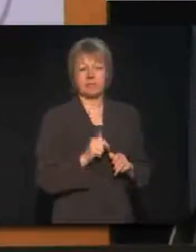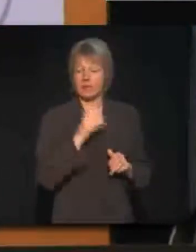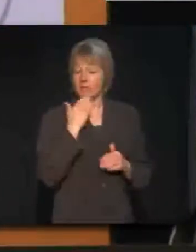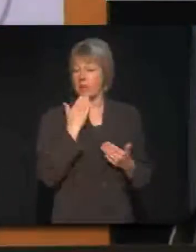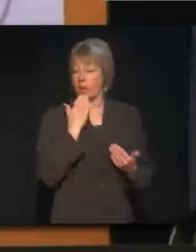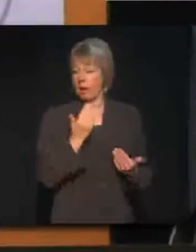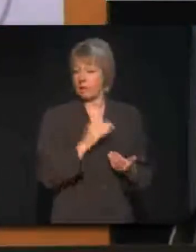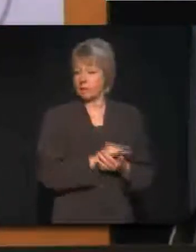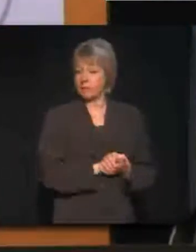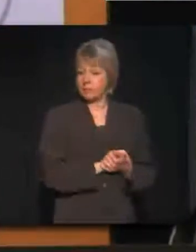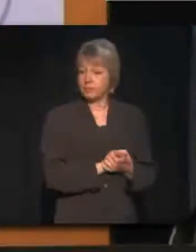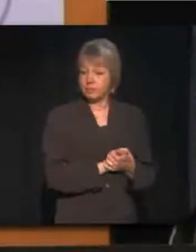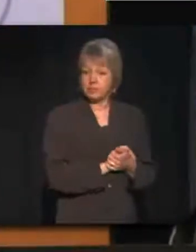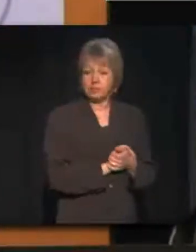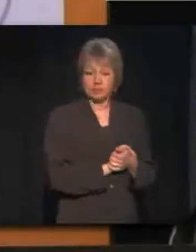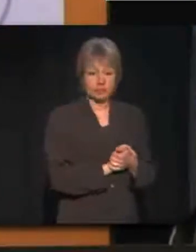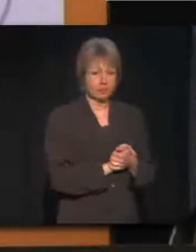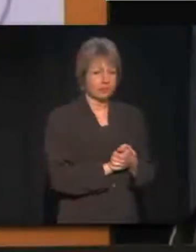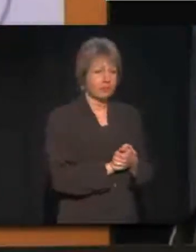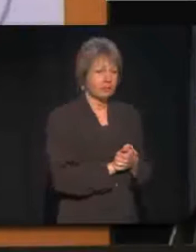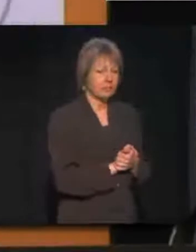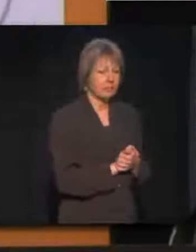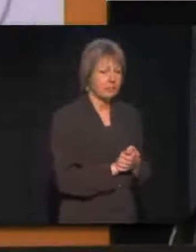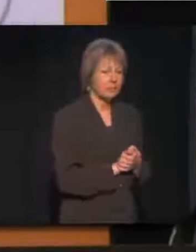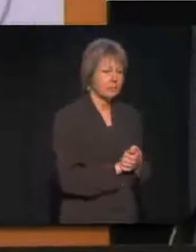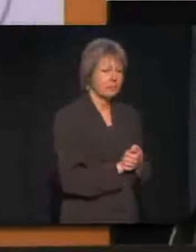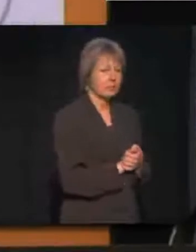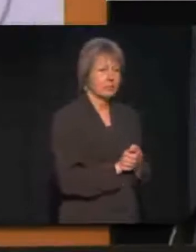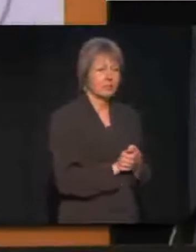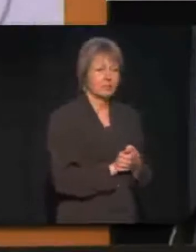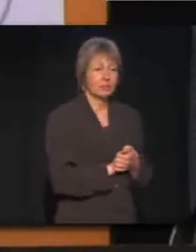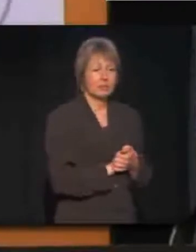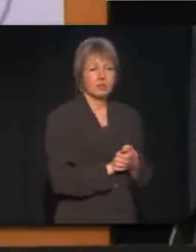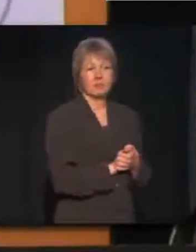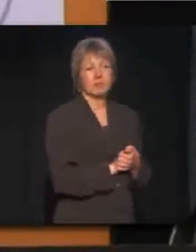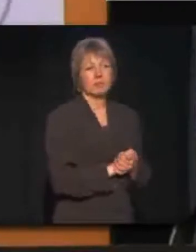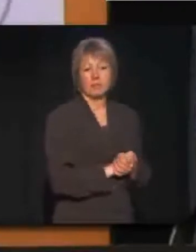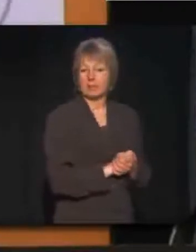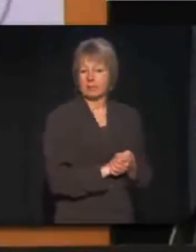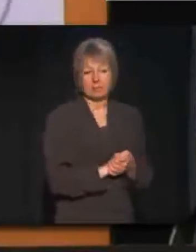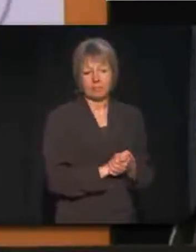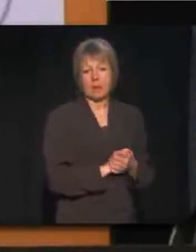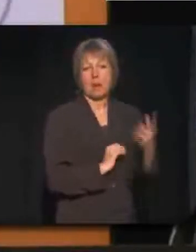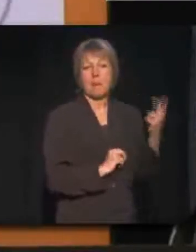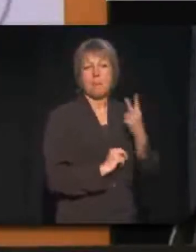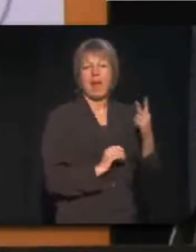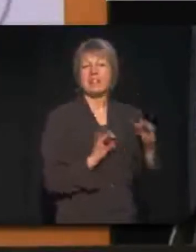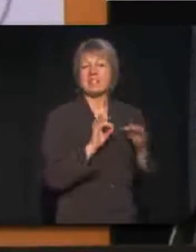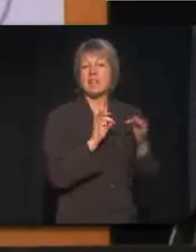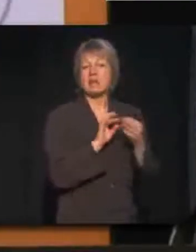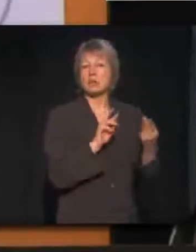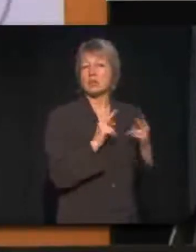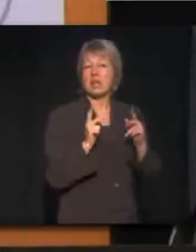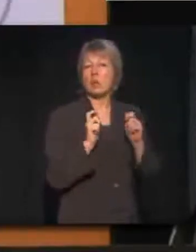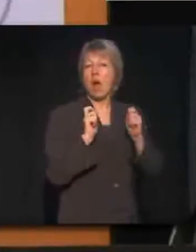das Ergebnis im Ergebnis wurde keiner der beiden satzungsänderungsanträge angenommen